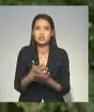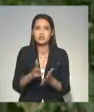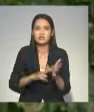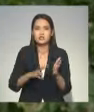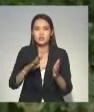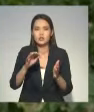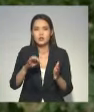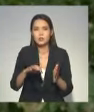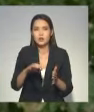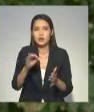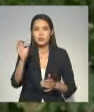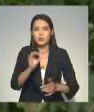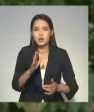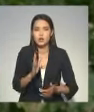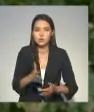мың болатын болса,